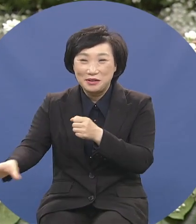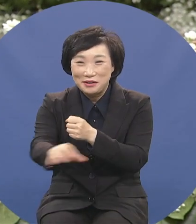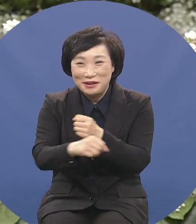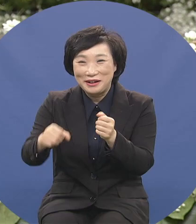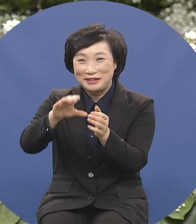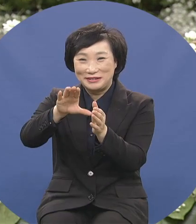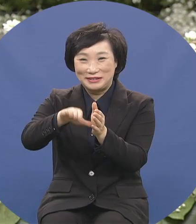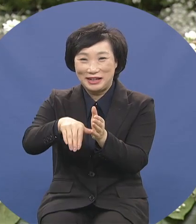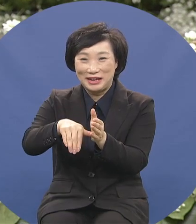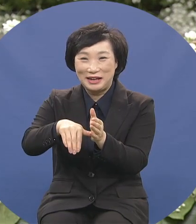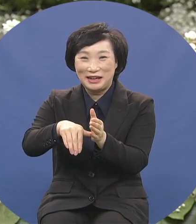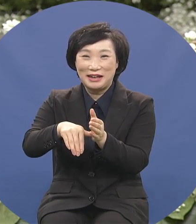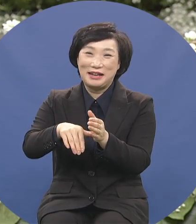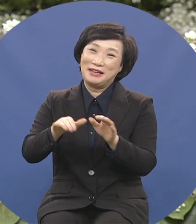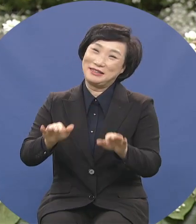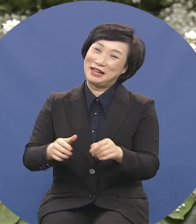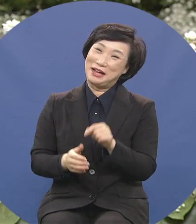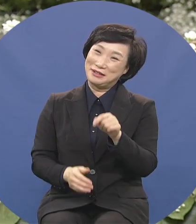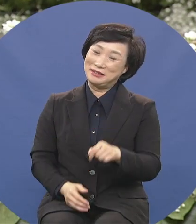때